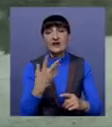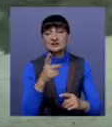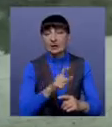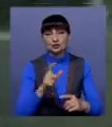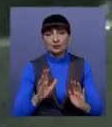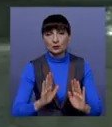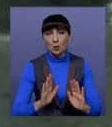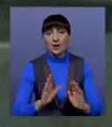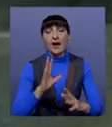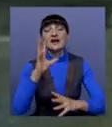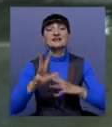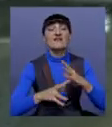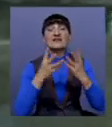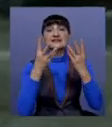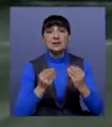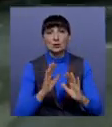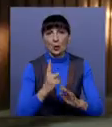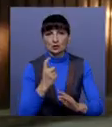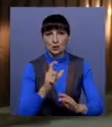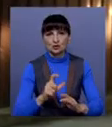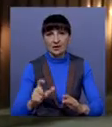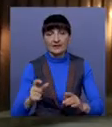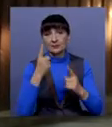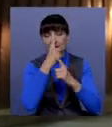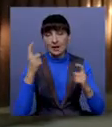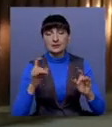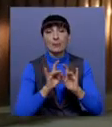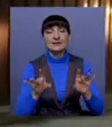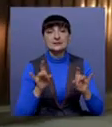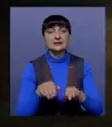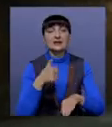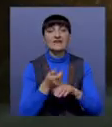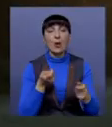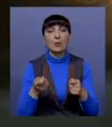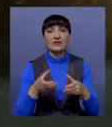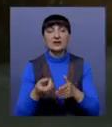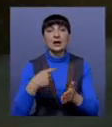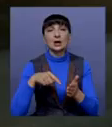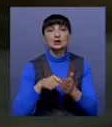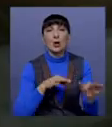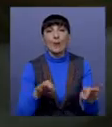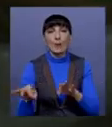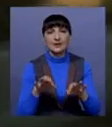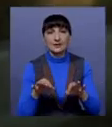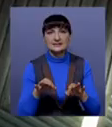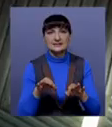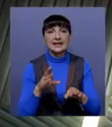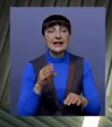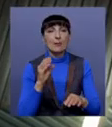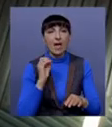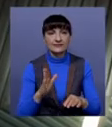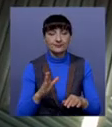человек, а за весь день около 100. Такими данными сегодня поделился глава управления городской мобильности Сагындык